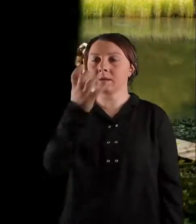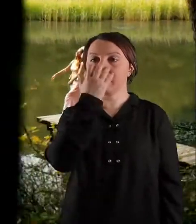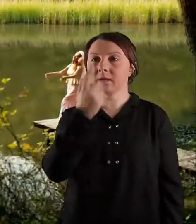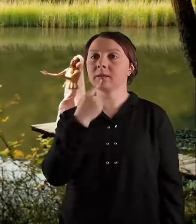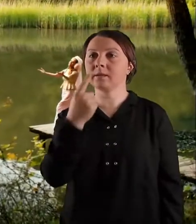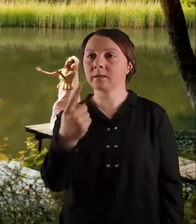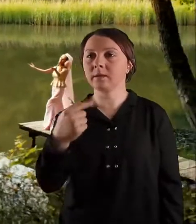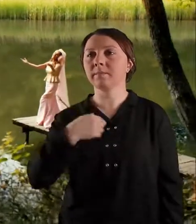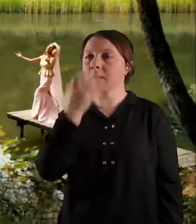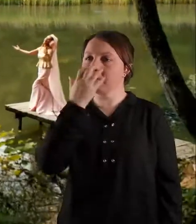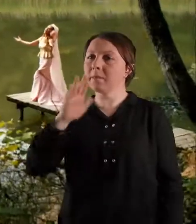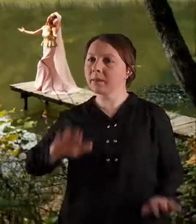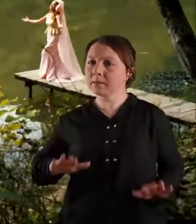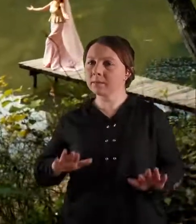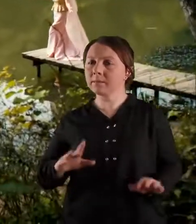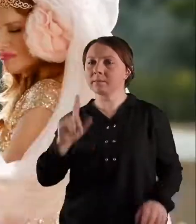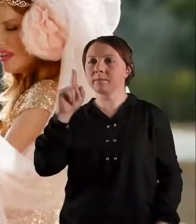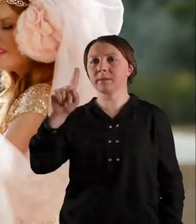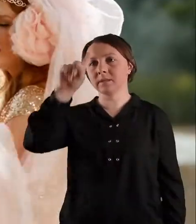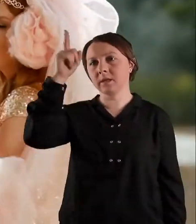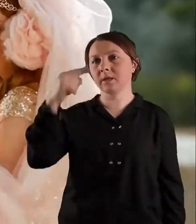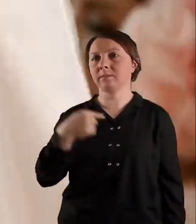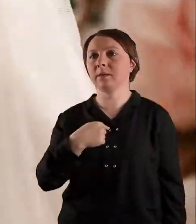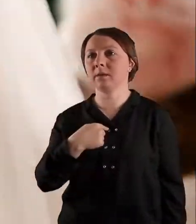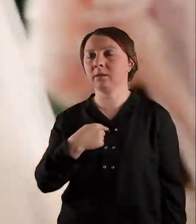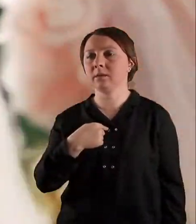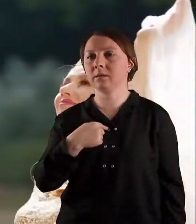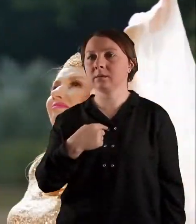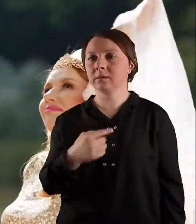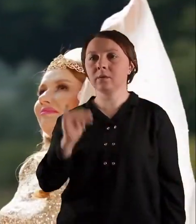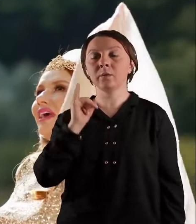Sen bekle de ben beklerim, bir tek bana